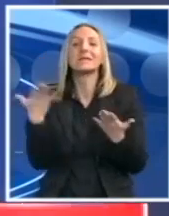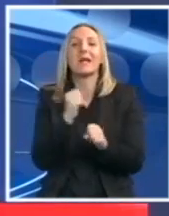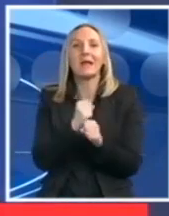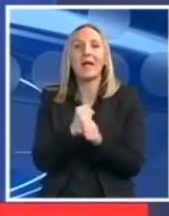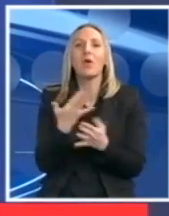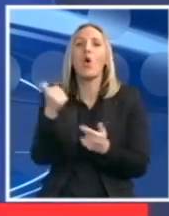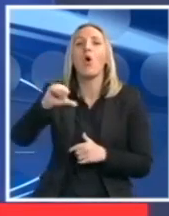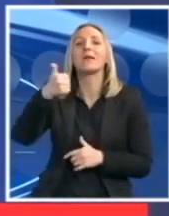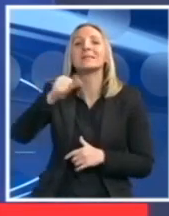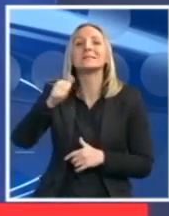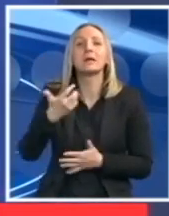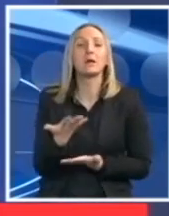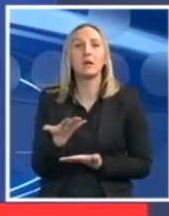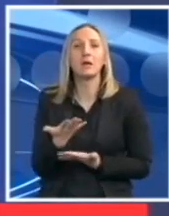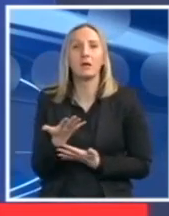stepen rizika